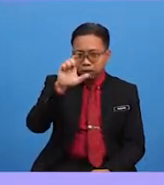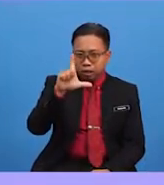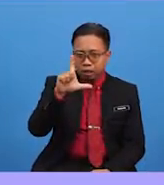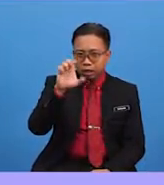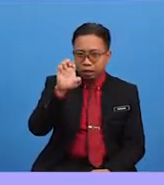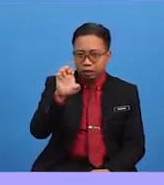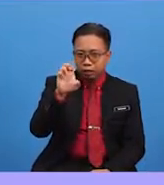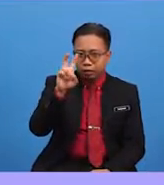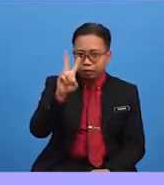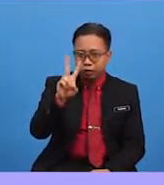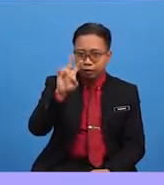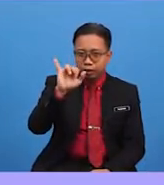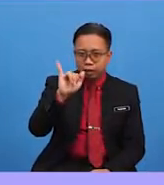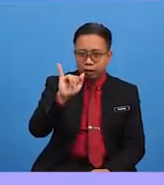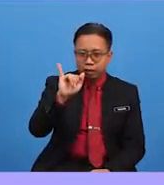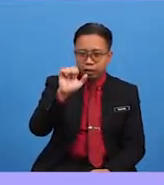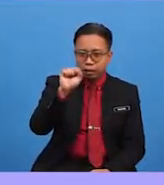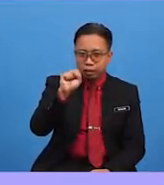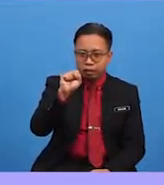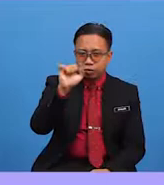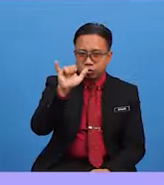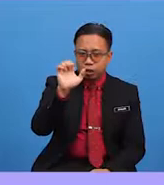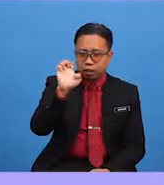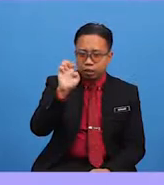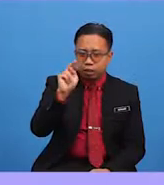television. Kita ulang lagi sekali.